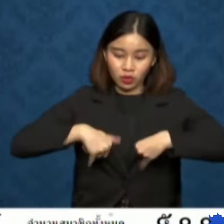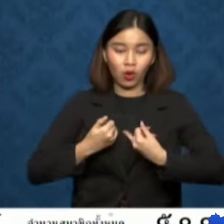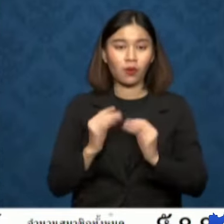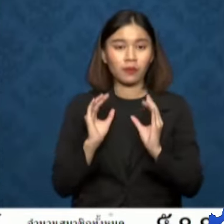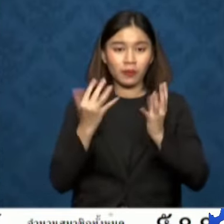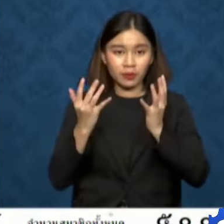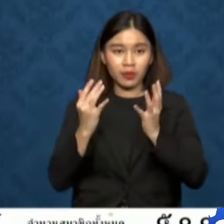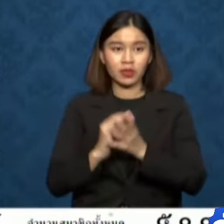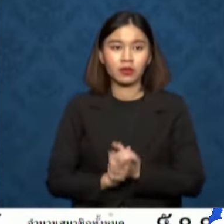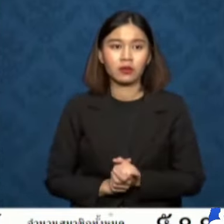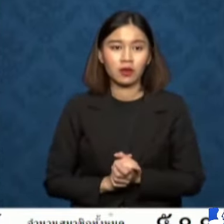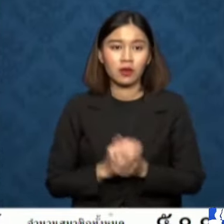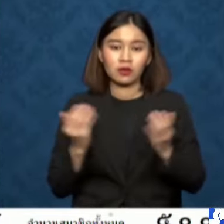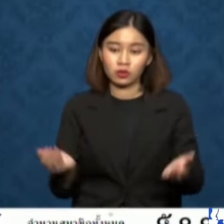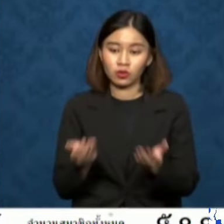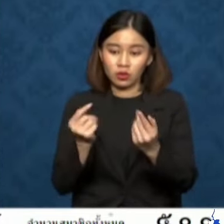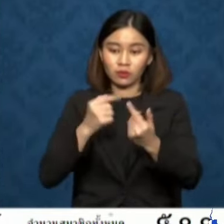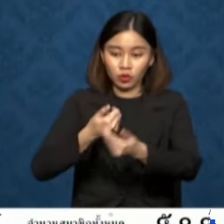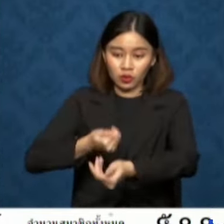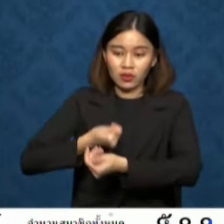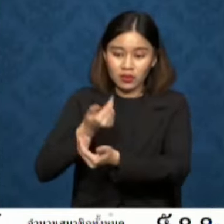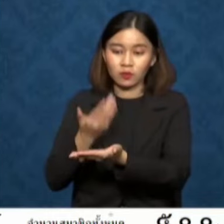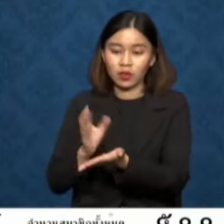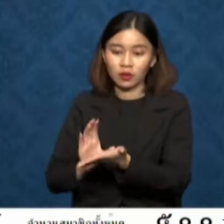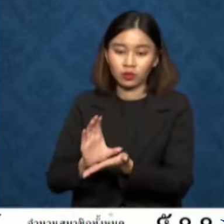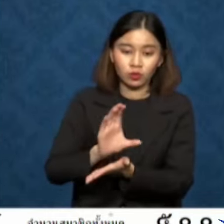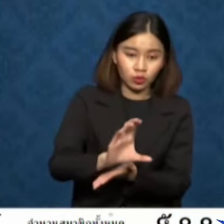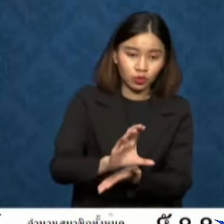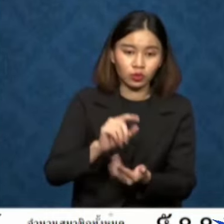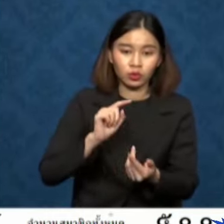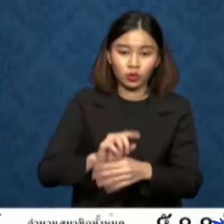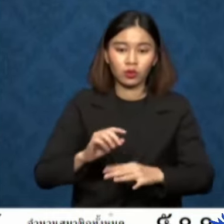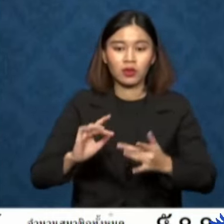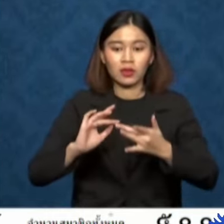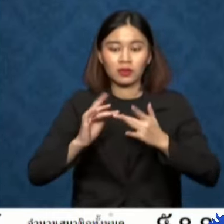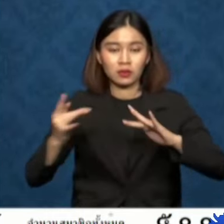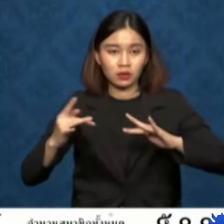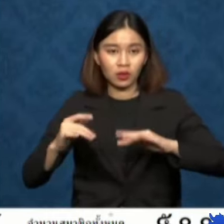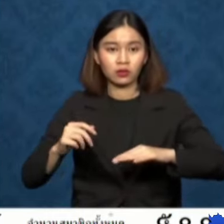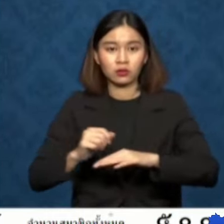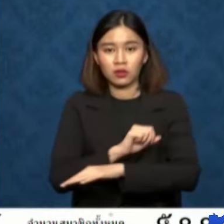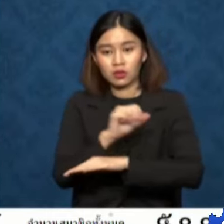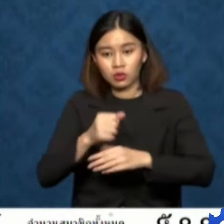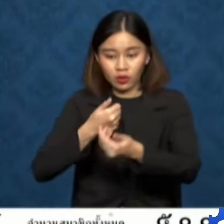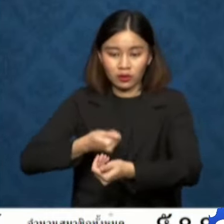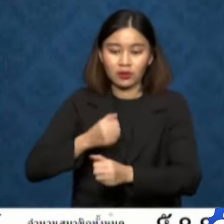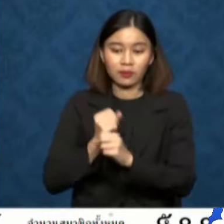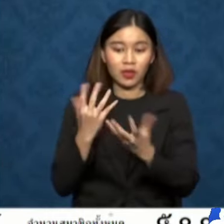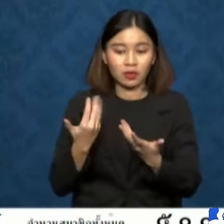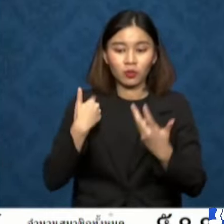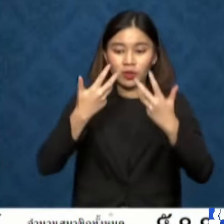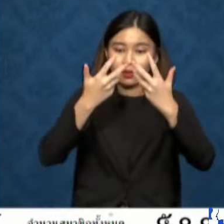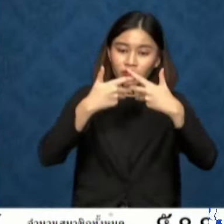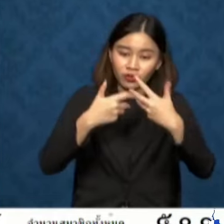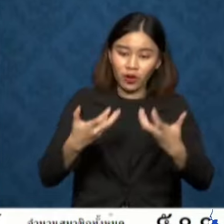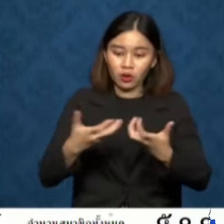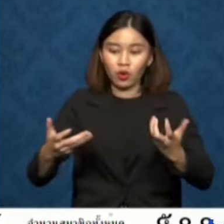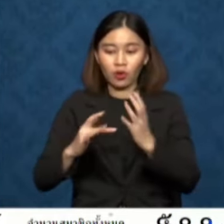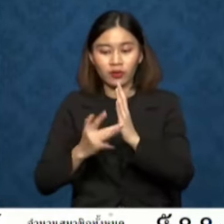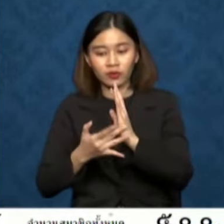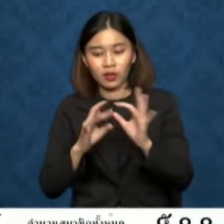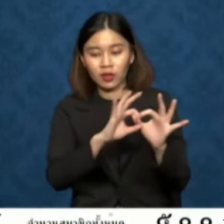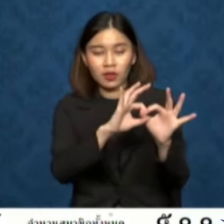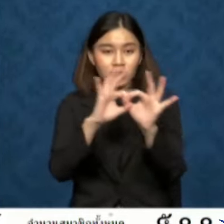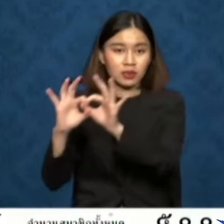เองเนี่ยแล้วเราจะส่งเสริมให้เกษตรกรลงทุน Smart Farmerได้ยังไงครับเขาต้องลงทุนด้านเครื่องจักรอุปกรณ์อิเล็กทรอนิกส์การ